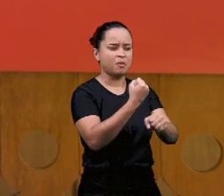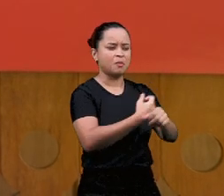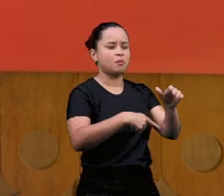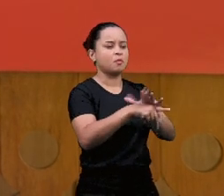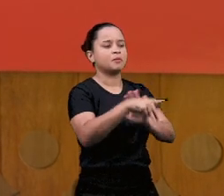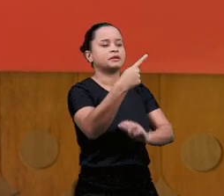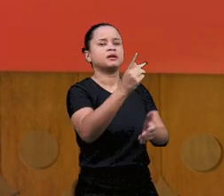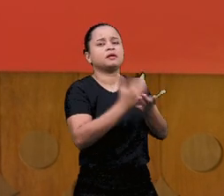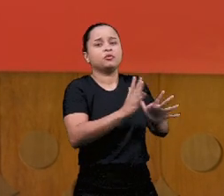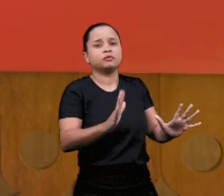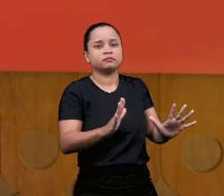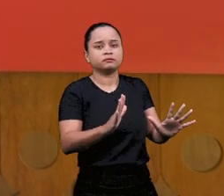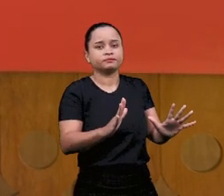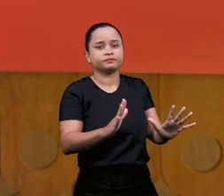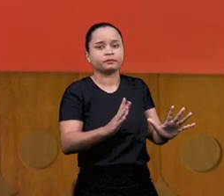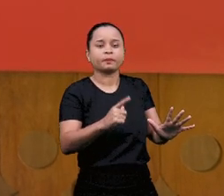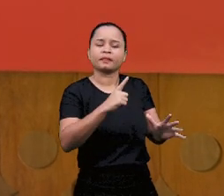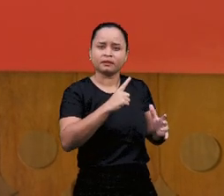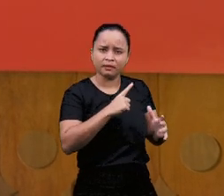produit.